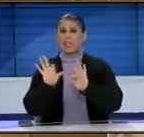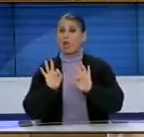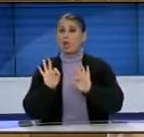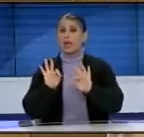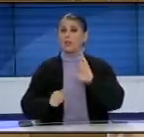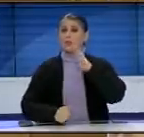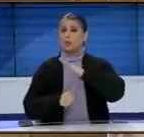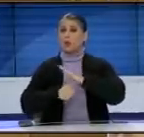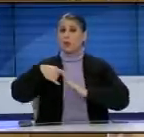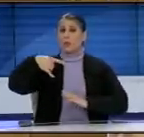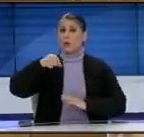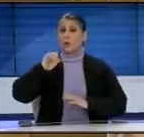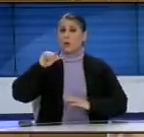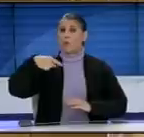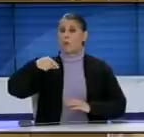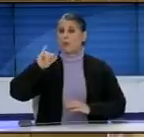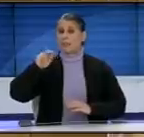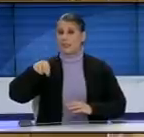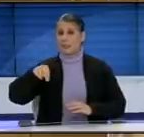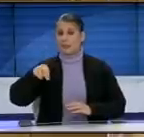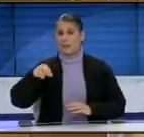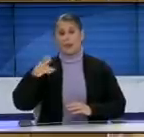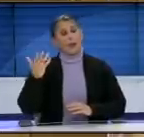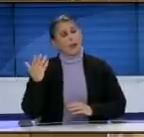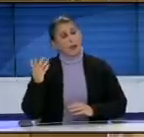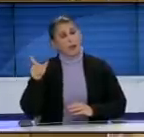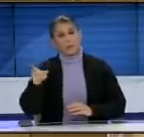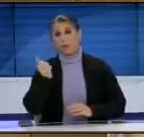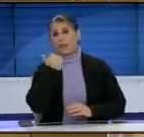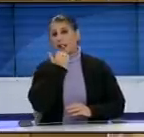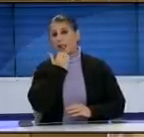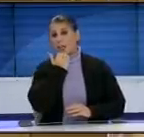Πούτιν, θα ήταν ωστόσο λάθος